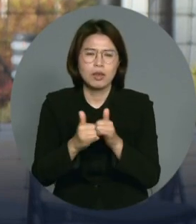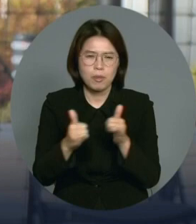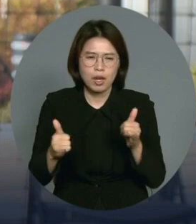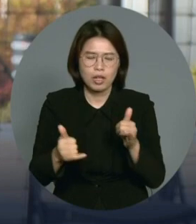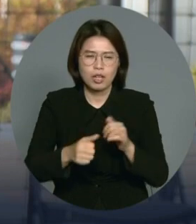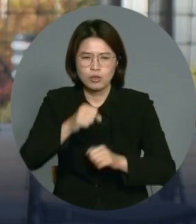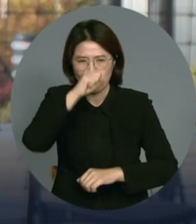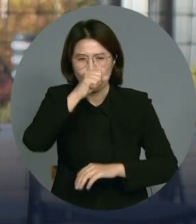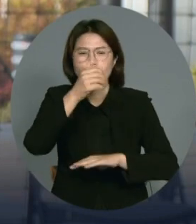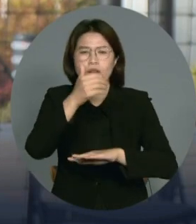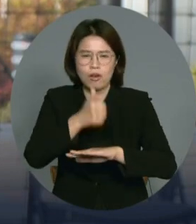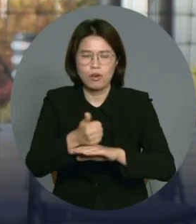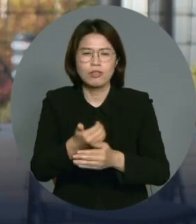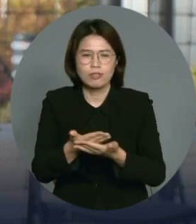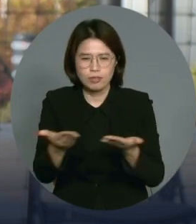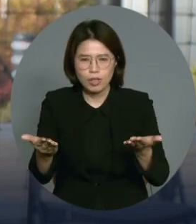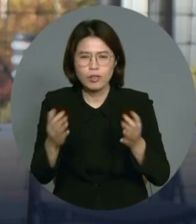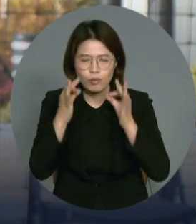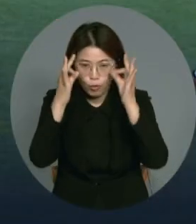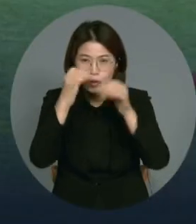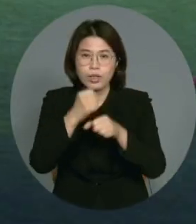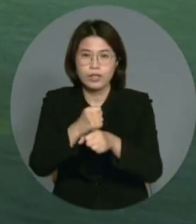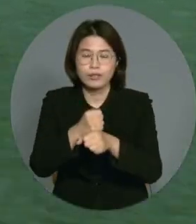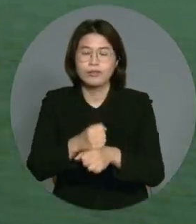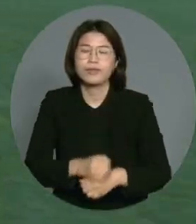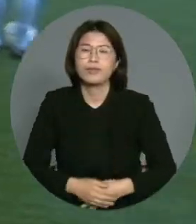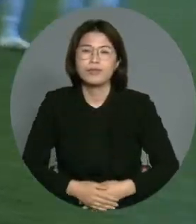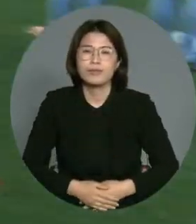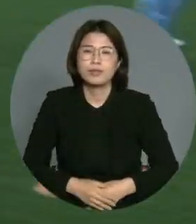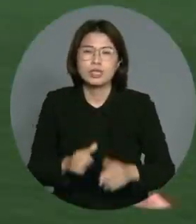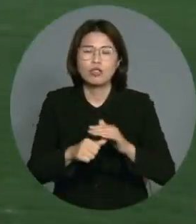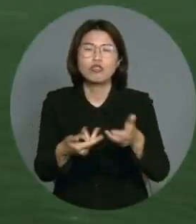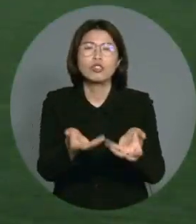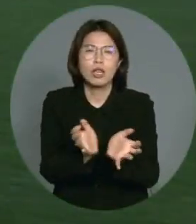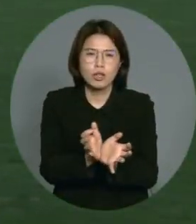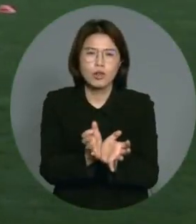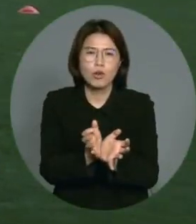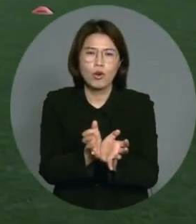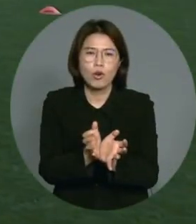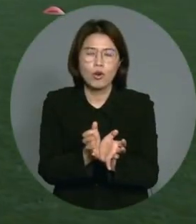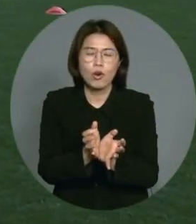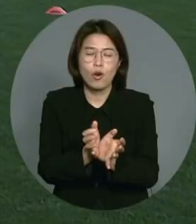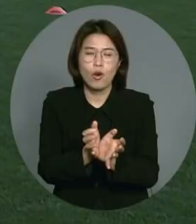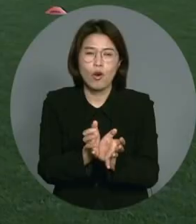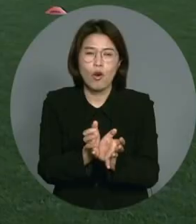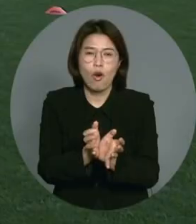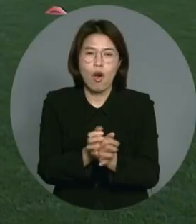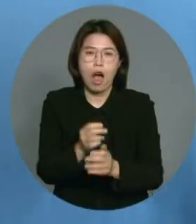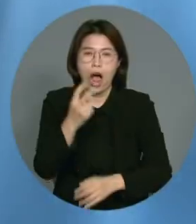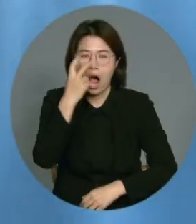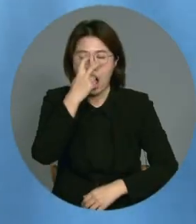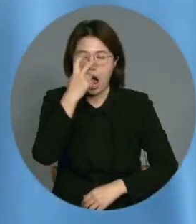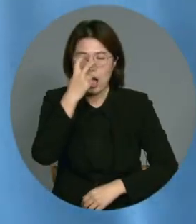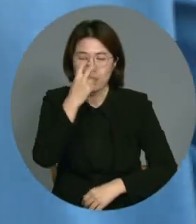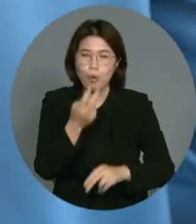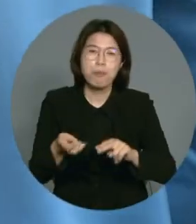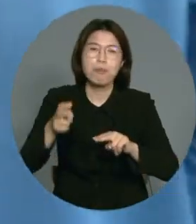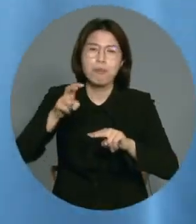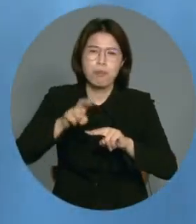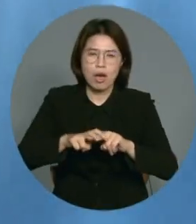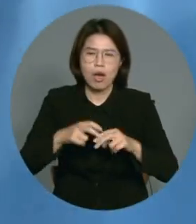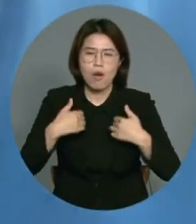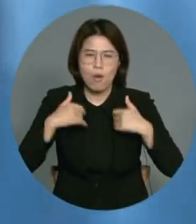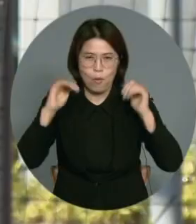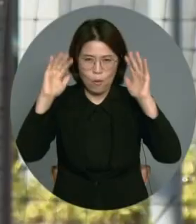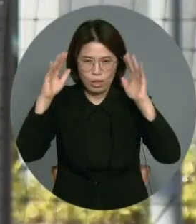좋은 결과 안겨드릴 수 있도록 최선을 다하겠습니다. 선수단도 함께하던 지도자의 승격에 환영과 함께 기대감을 감추지